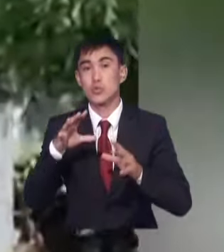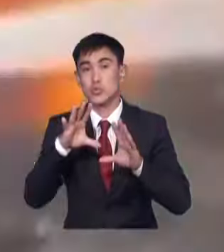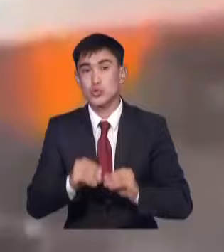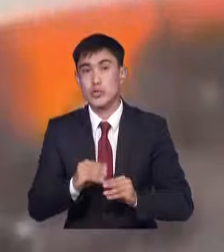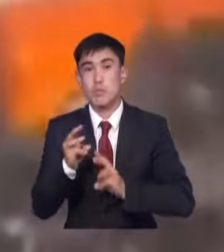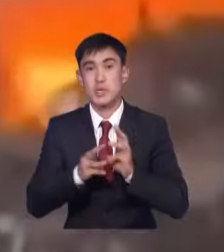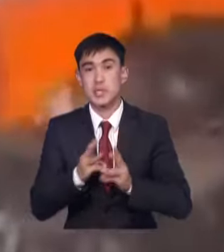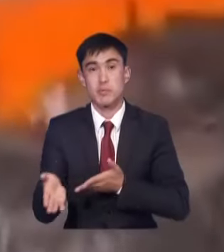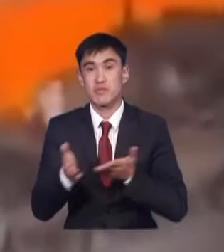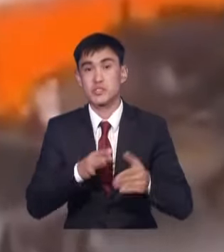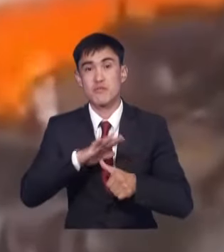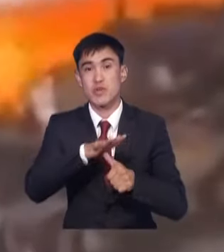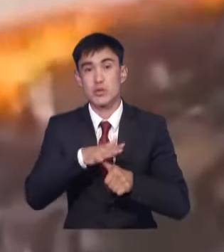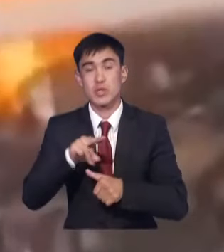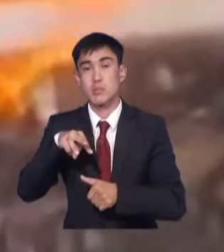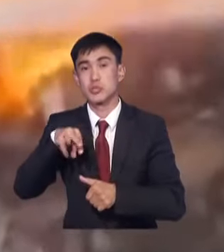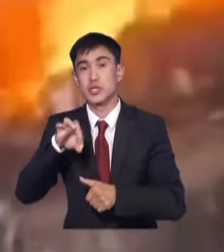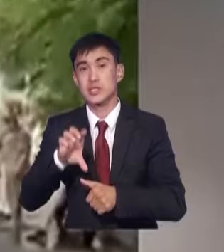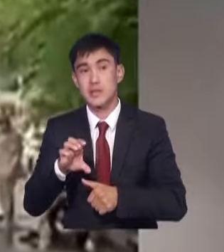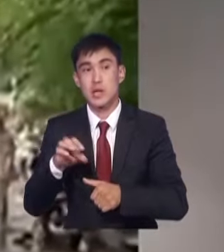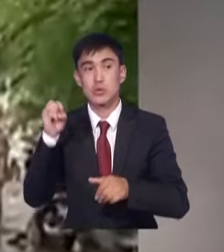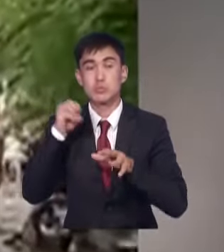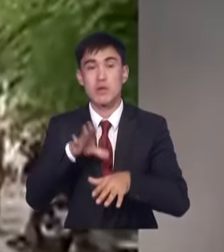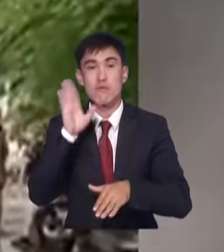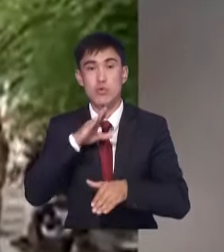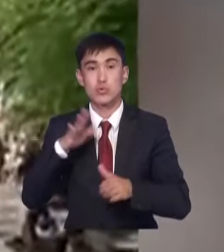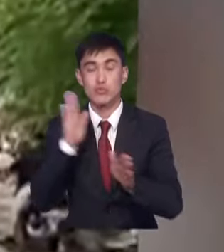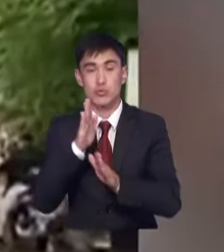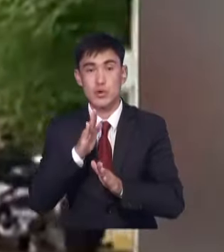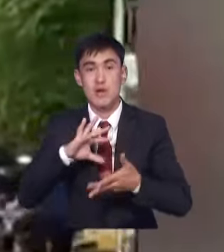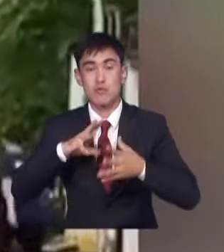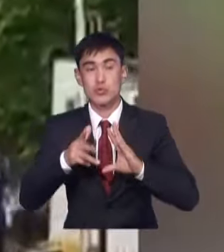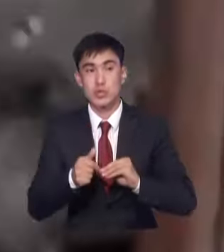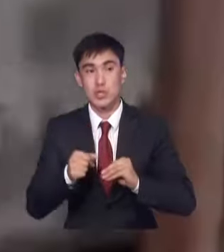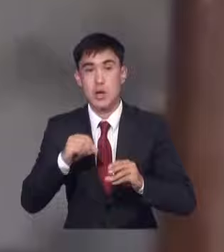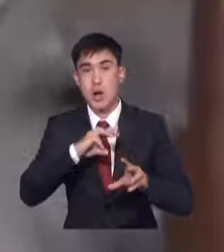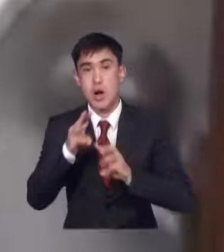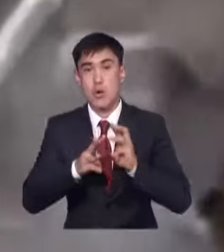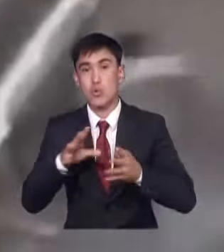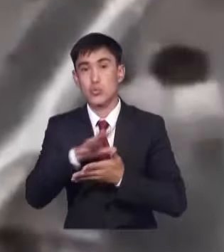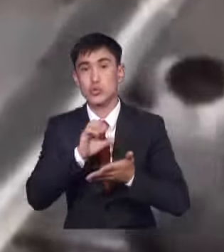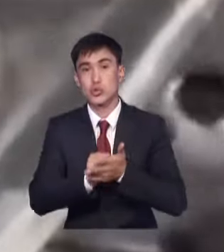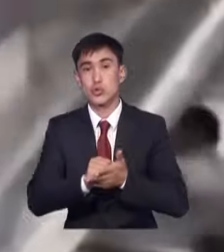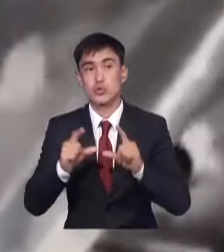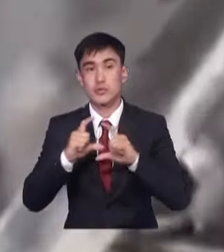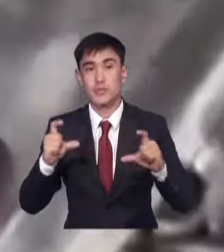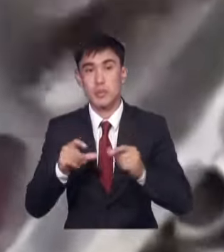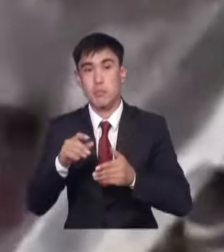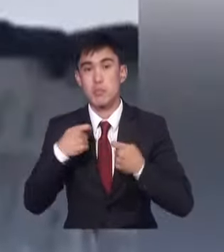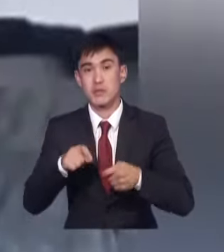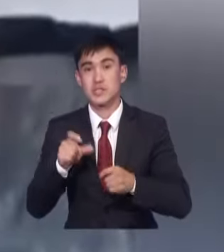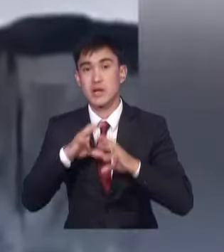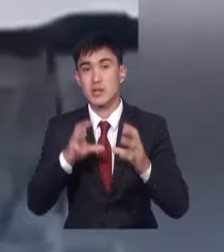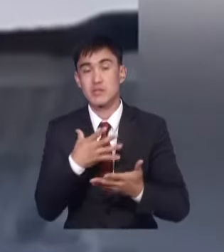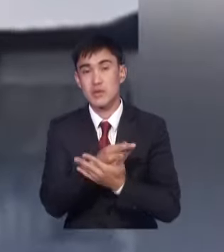пожара были даже привлечены вертолёты МЧС которые сбрасывали воду с воздуха в результате огонь уничтожил складные помещения где продавцы хранили